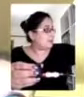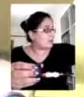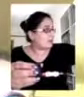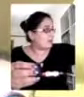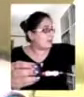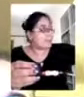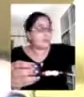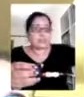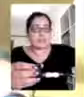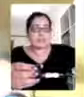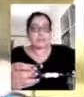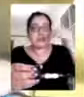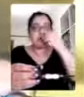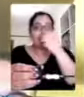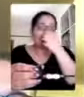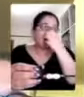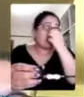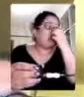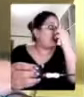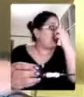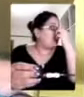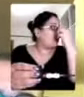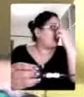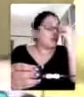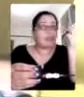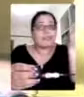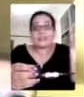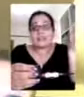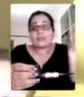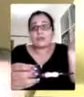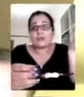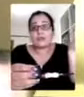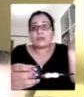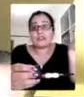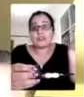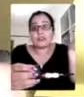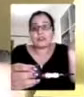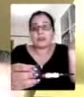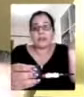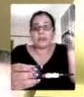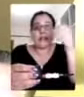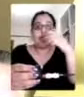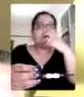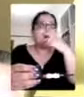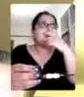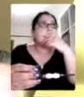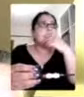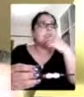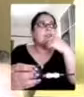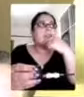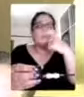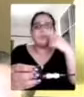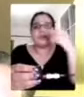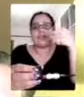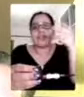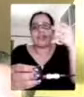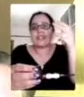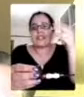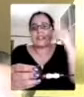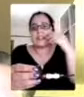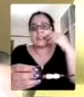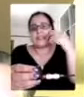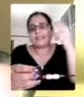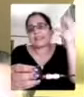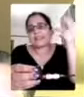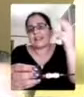Bir gün sinirlendim çakmak alacağım diye. Ondan sonra vazgeçtim. Türkiye'de çakmak yok. Yani ben şeylerden hoşlanmıyorum. Bu ikinci